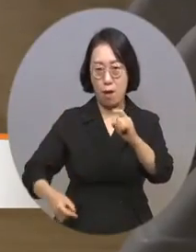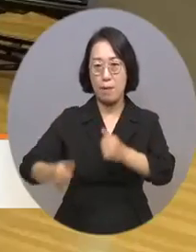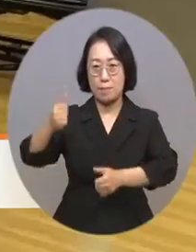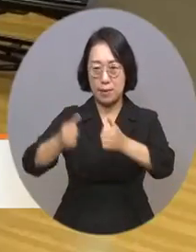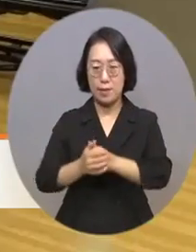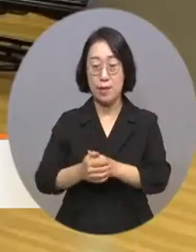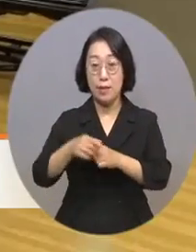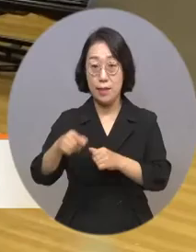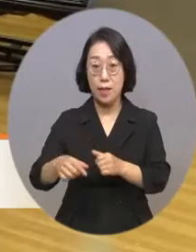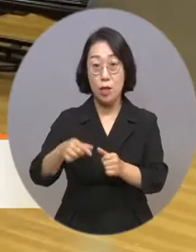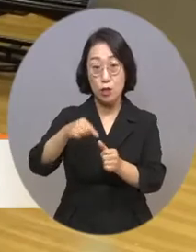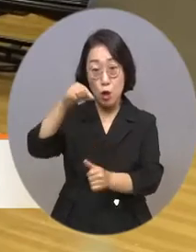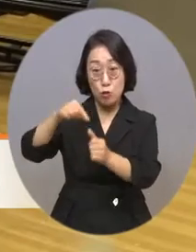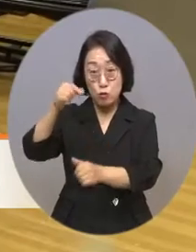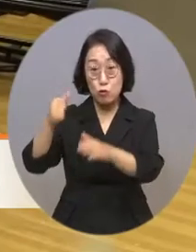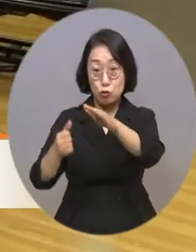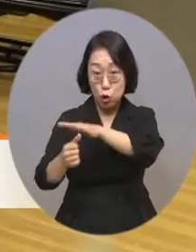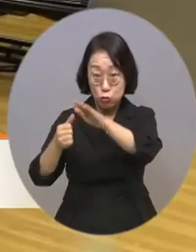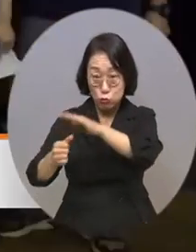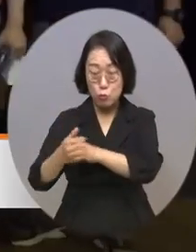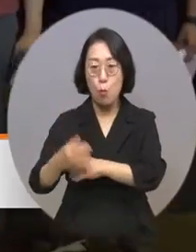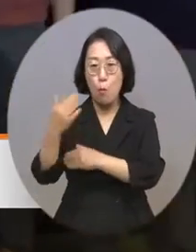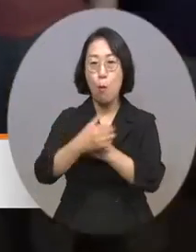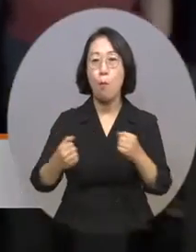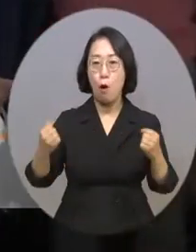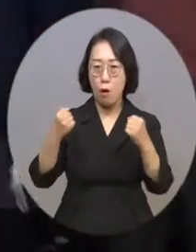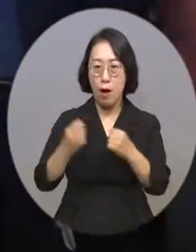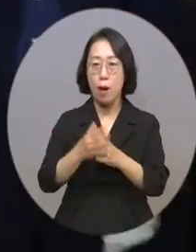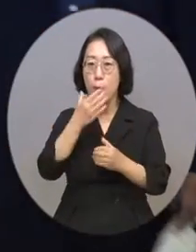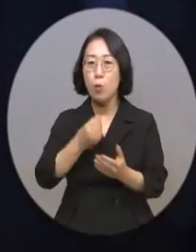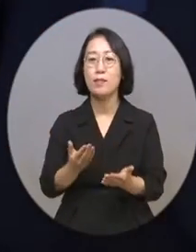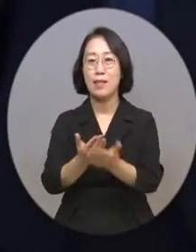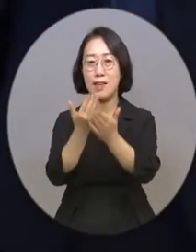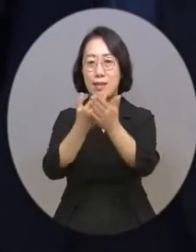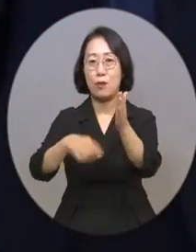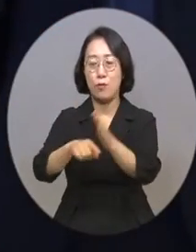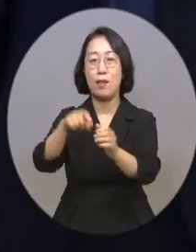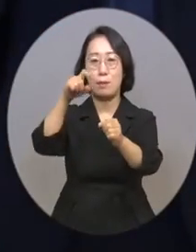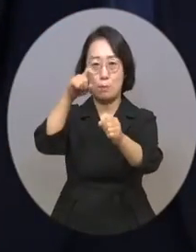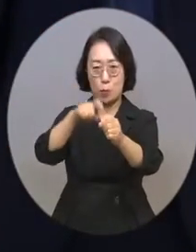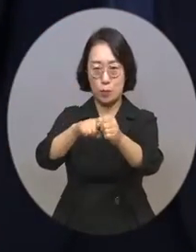이번 대회는 선수 발굴과 건강 증진, 복지 향상을 위해 마련됐습니다.